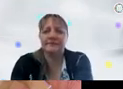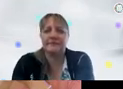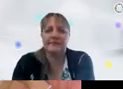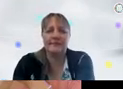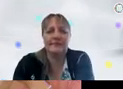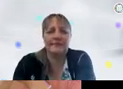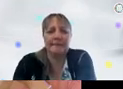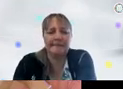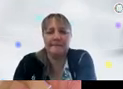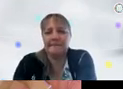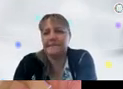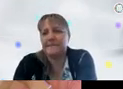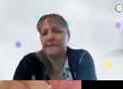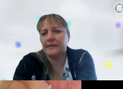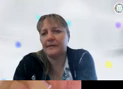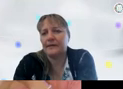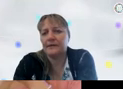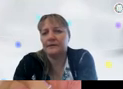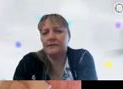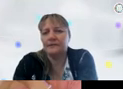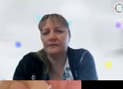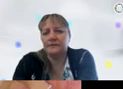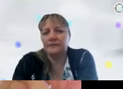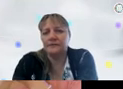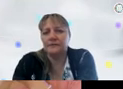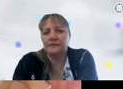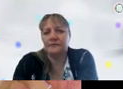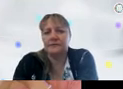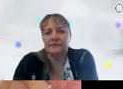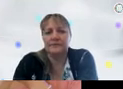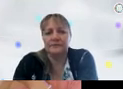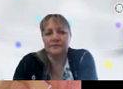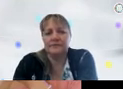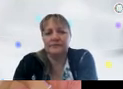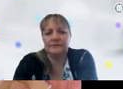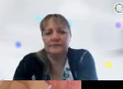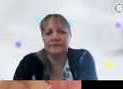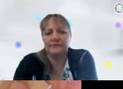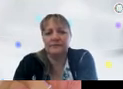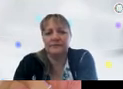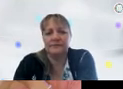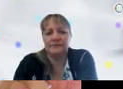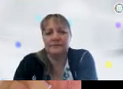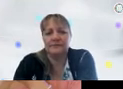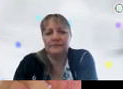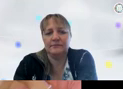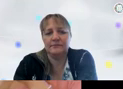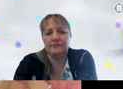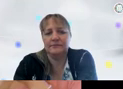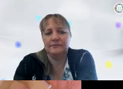wir gesehen, indem dass wir digitale Bildung bieten wollen, manchmal trotz